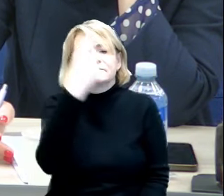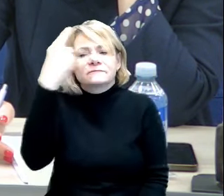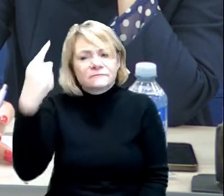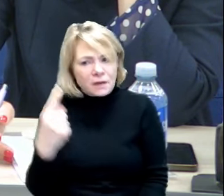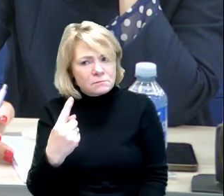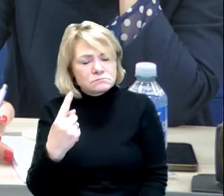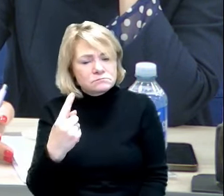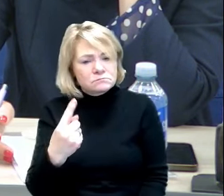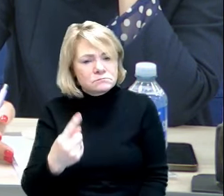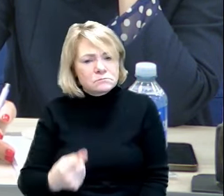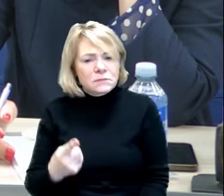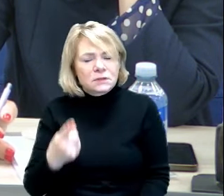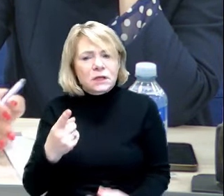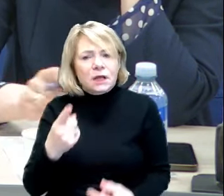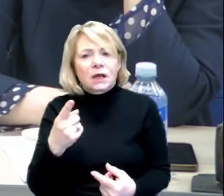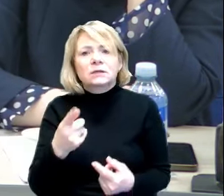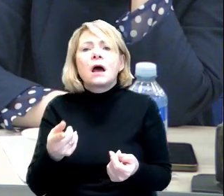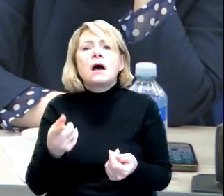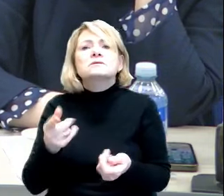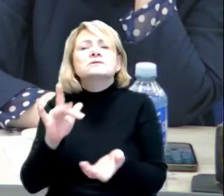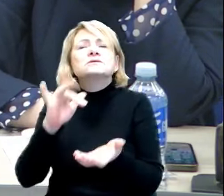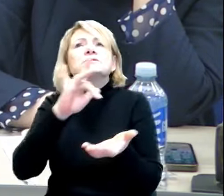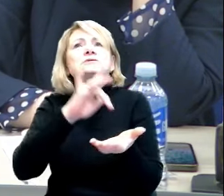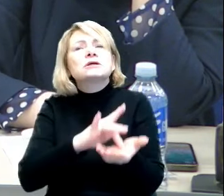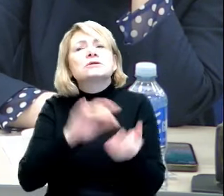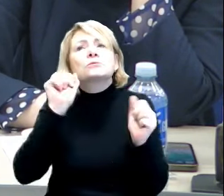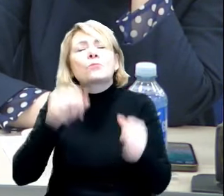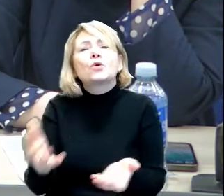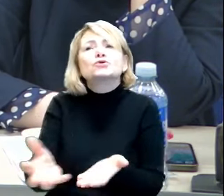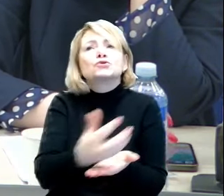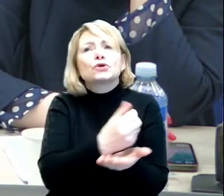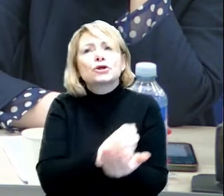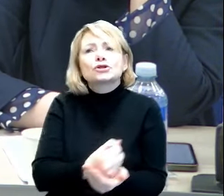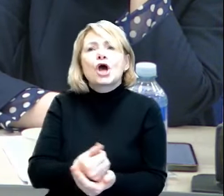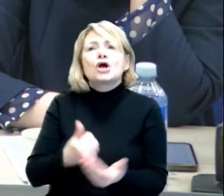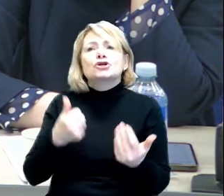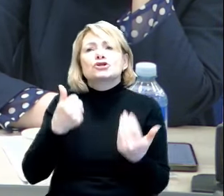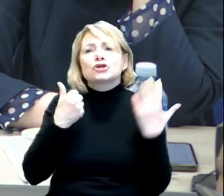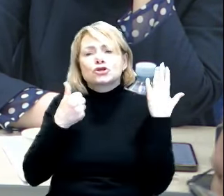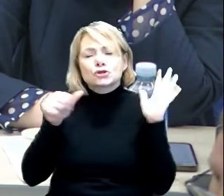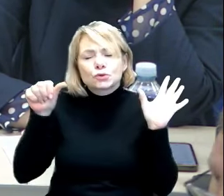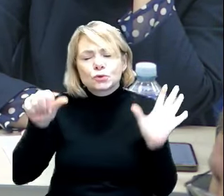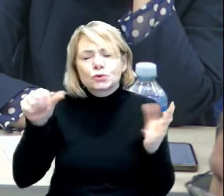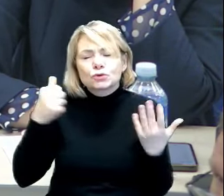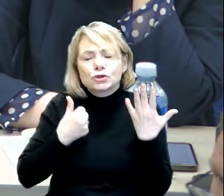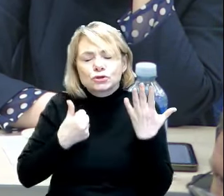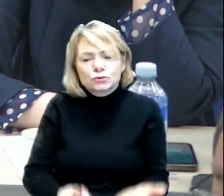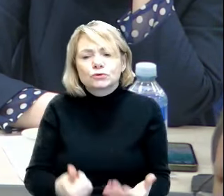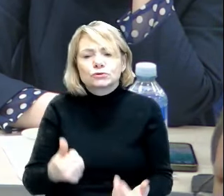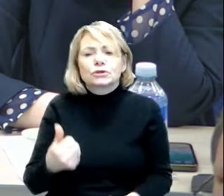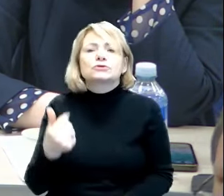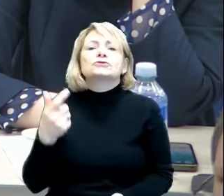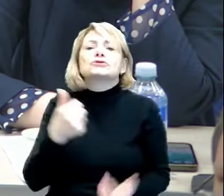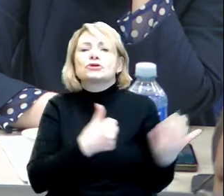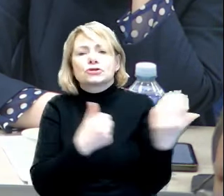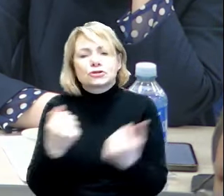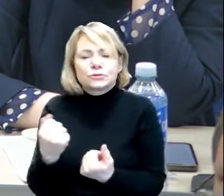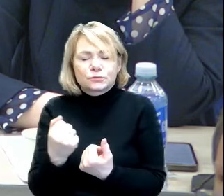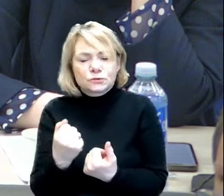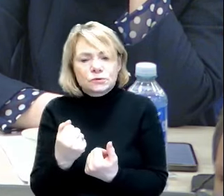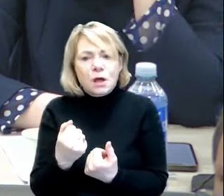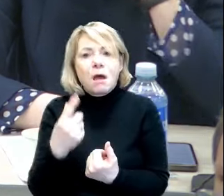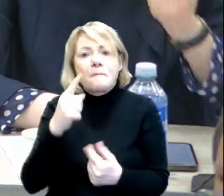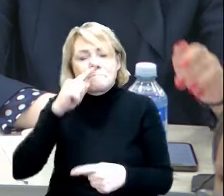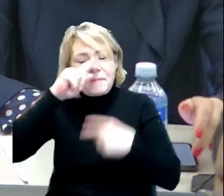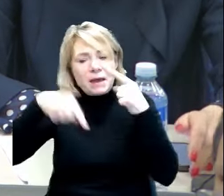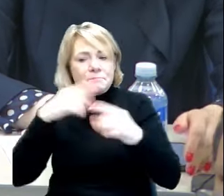bazių valdymo centras per metus surinks 6600 €ų pajamų tačiau žiūrint